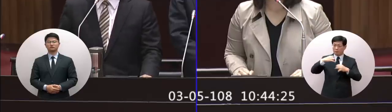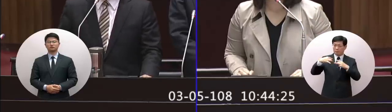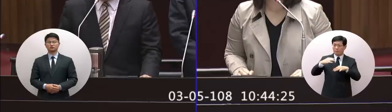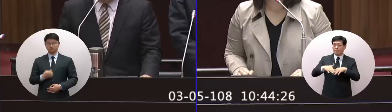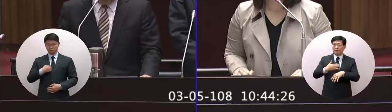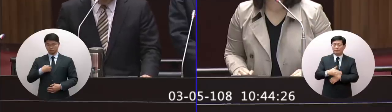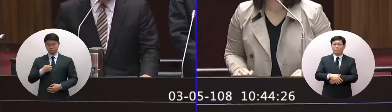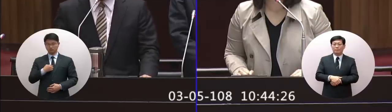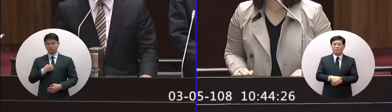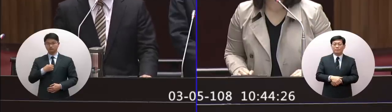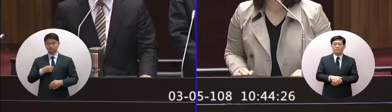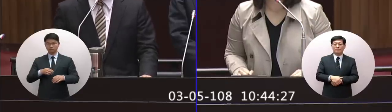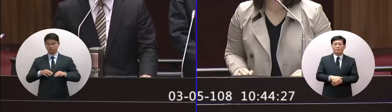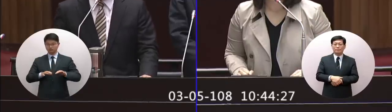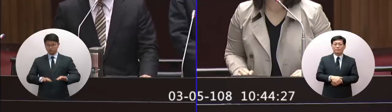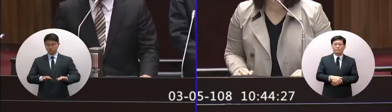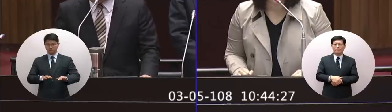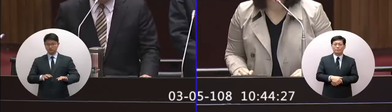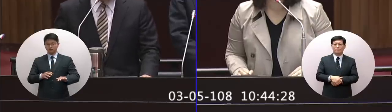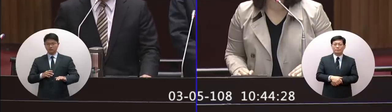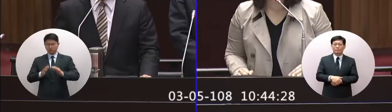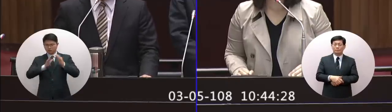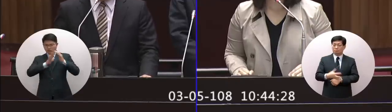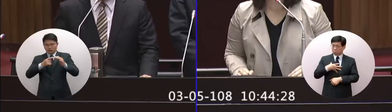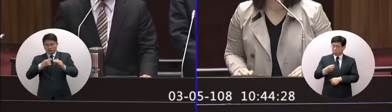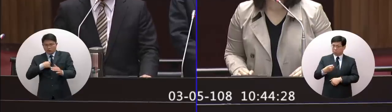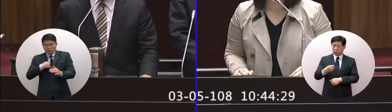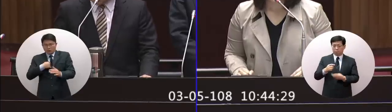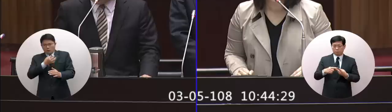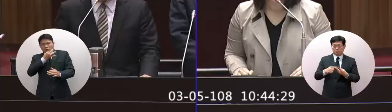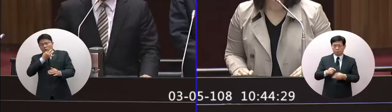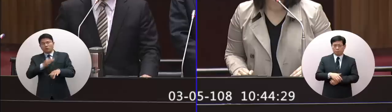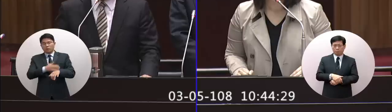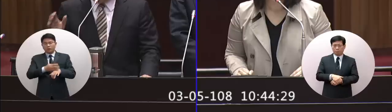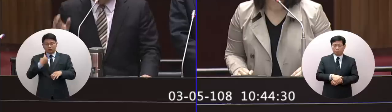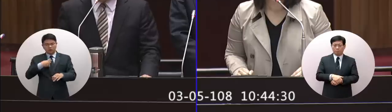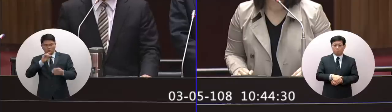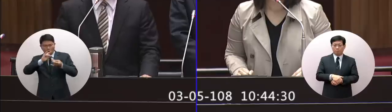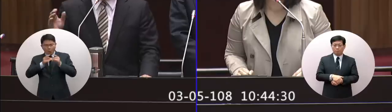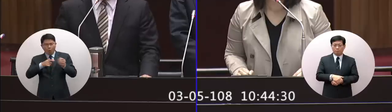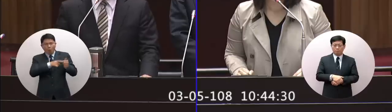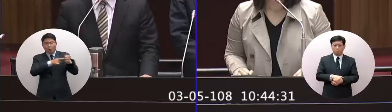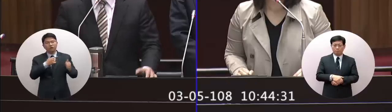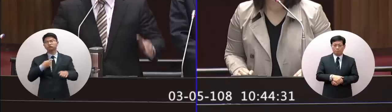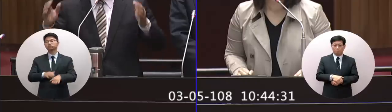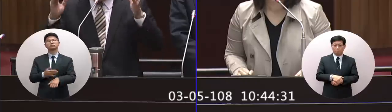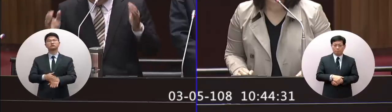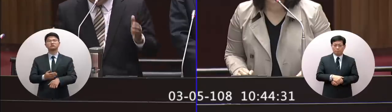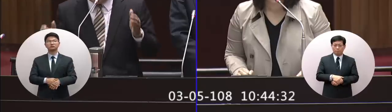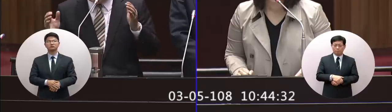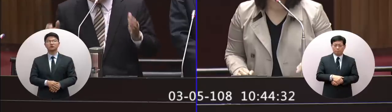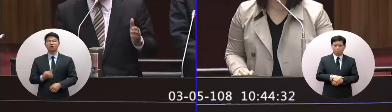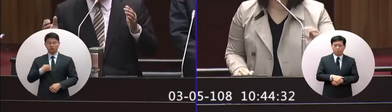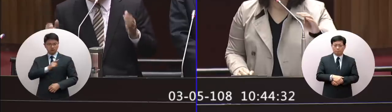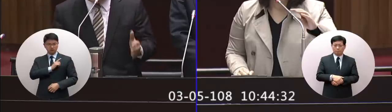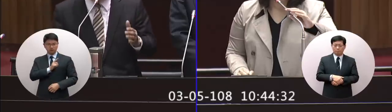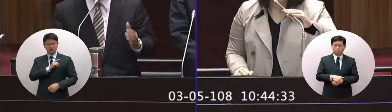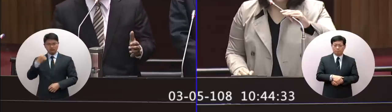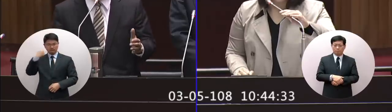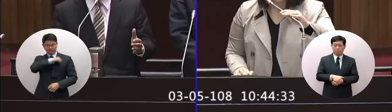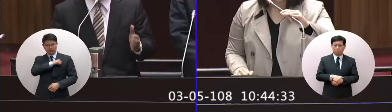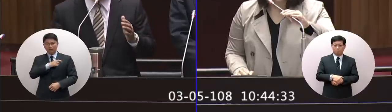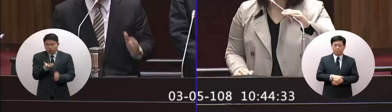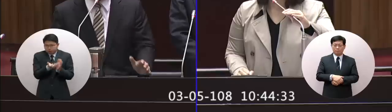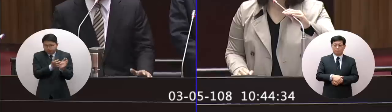们不畏战， 不畏战， 不挑战，但我们做随时